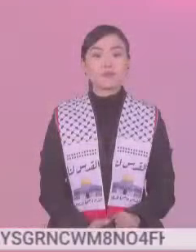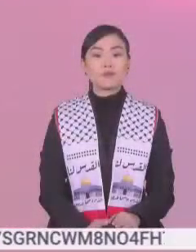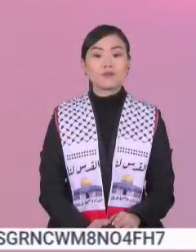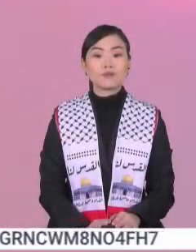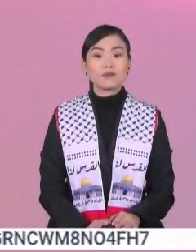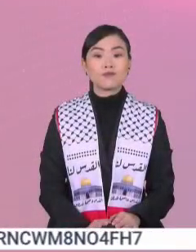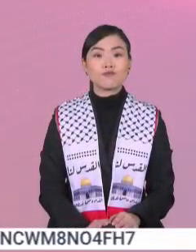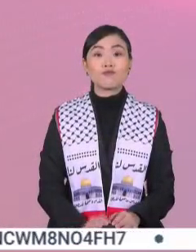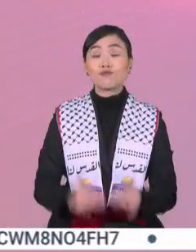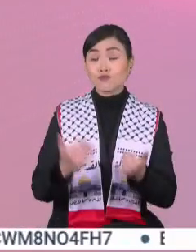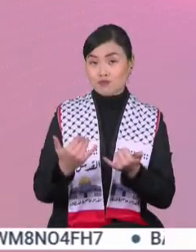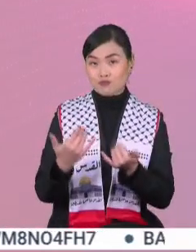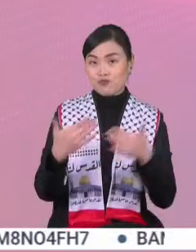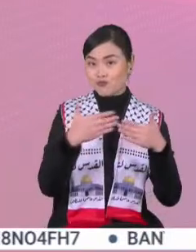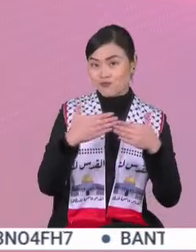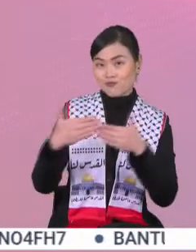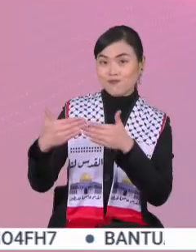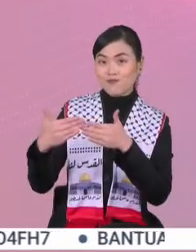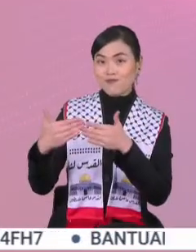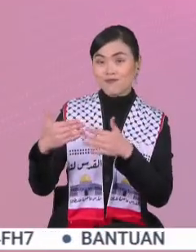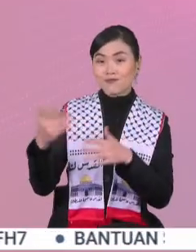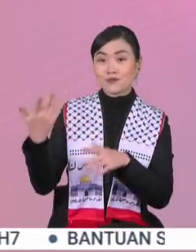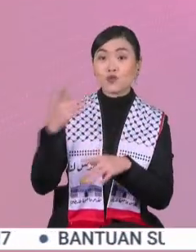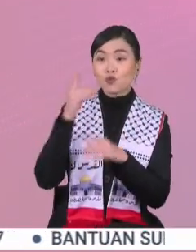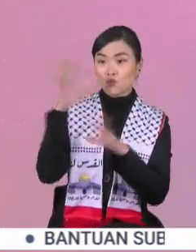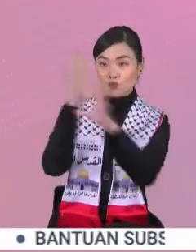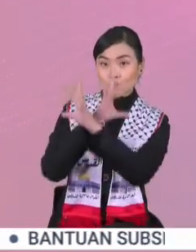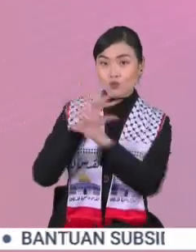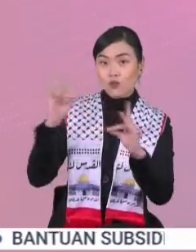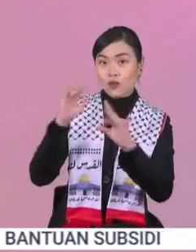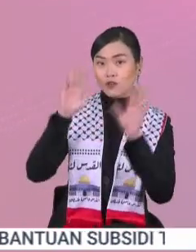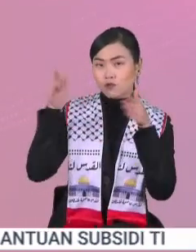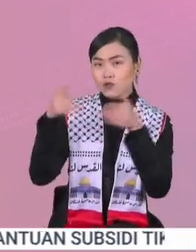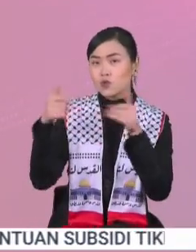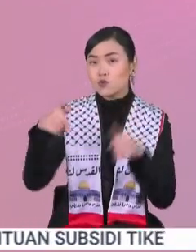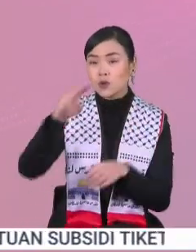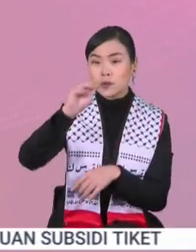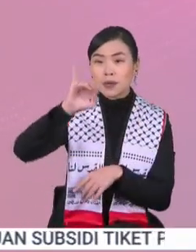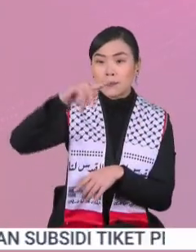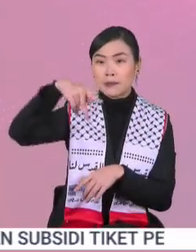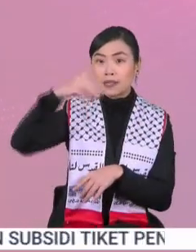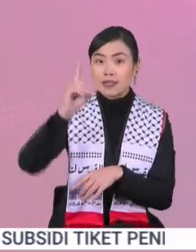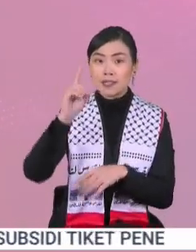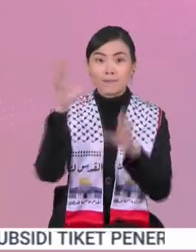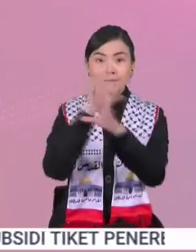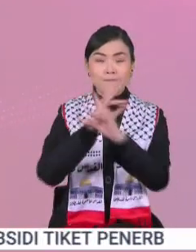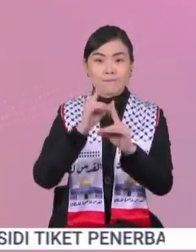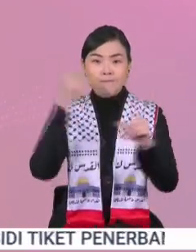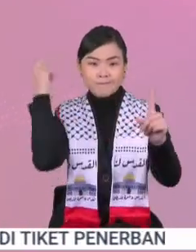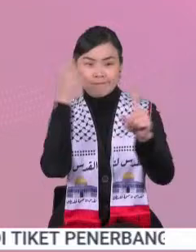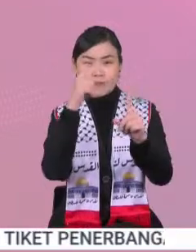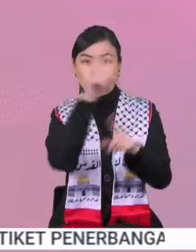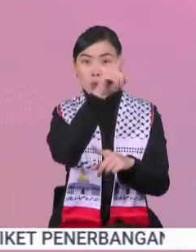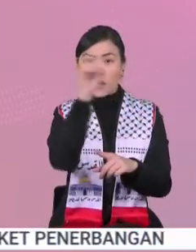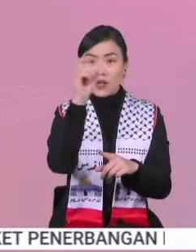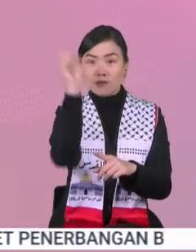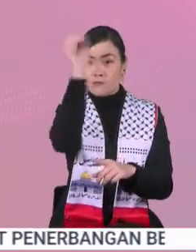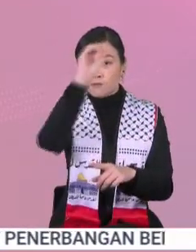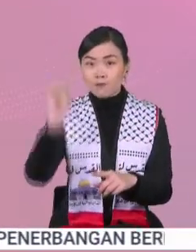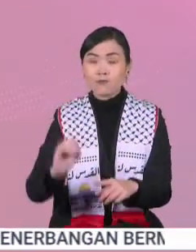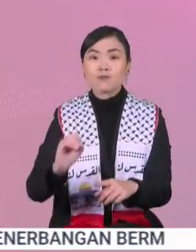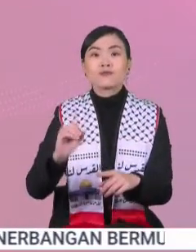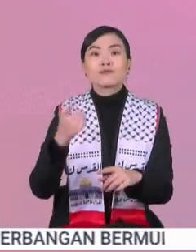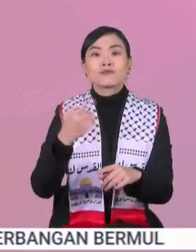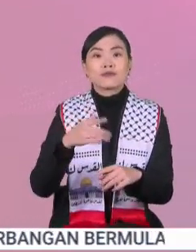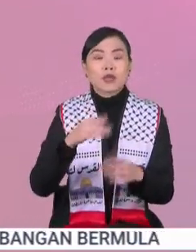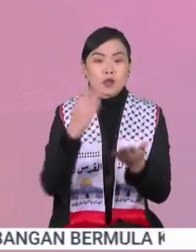Malaysia seterusnya kita ke bumi kenyalang fokus hari ini mpd Sarawak sasar 100% prestasi perbelanjaan kewangan